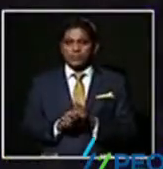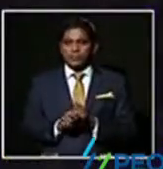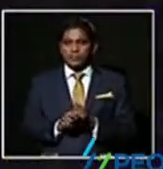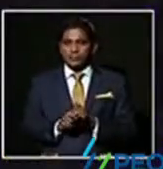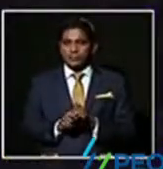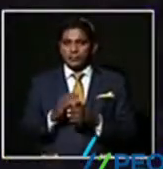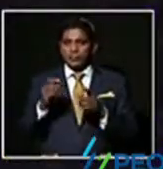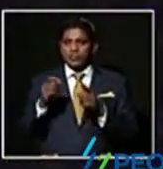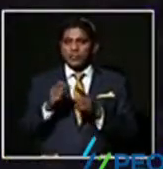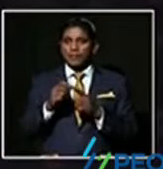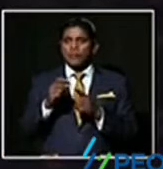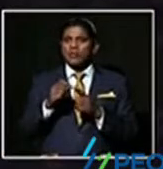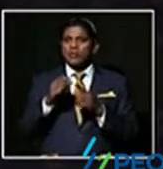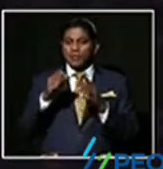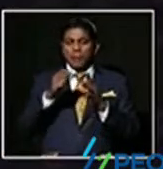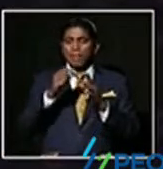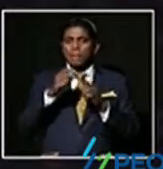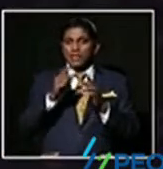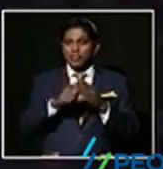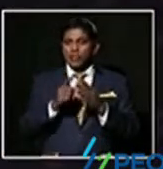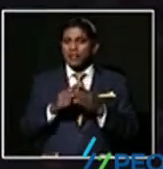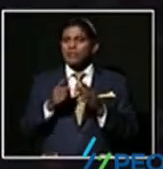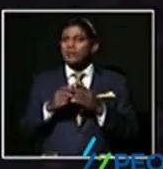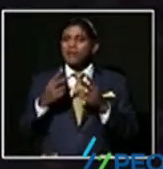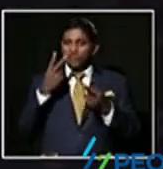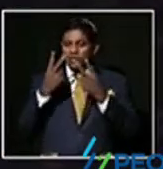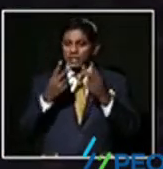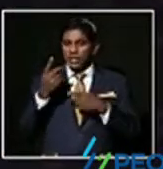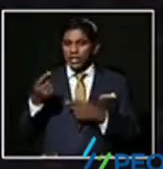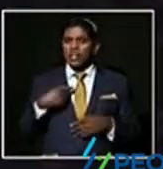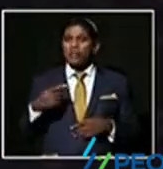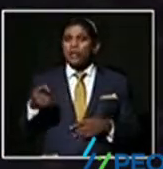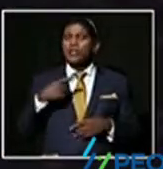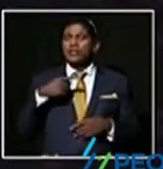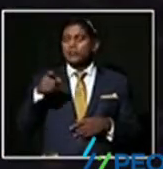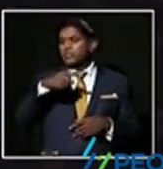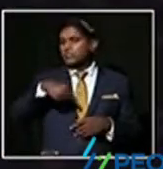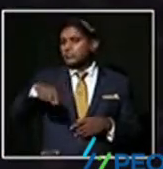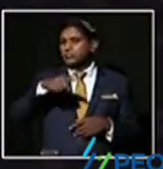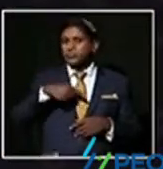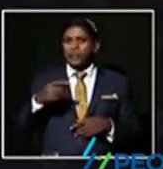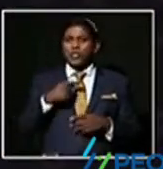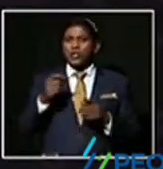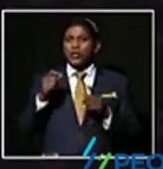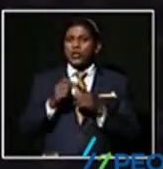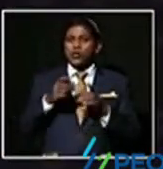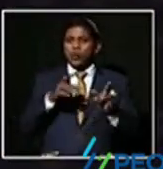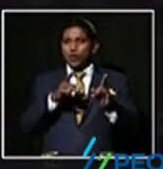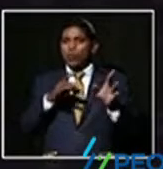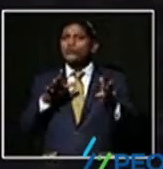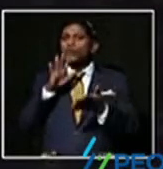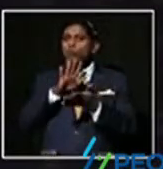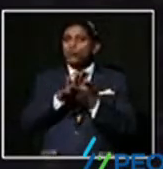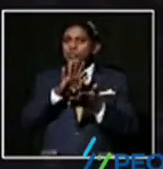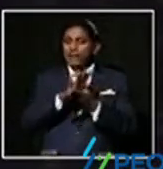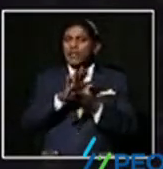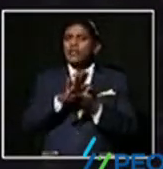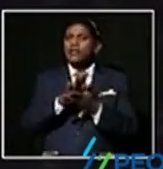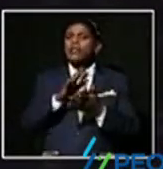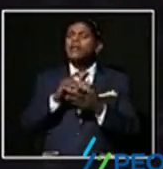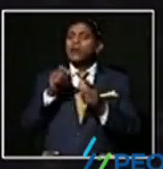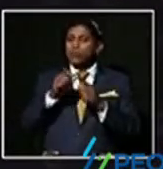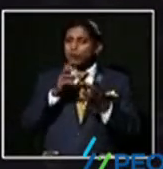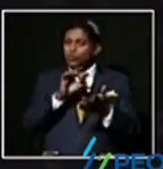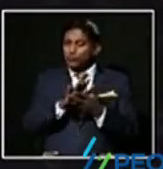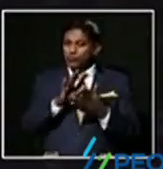පිණ්ඩපාත චාරිකාවේ ගොස් ජාතික පොසොන් උත්සවයට මුදල් රැස් කරන බව මිහින්තලේ රජ මහ විහාරාධිපති ආචාර්ය පූජ්‍ය වලව හැඟුණු